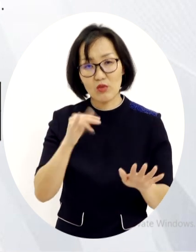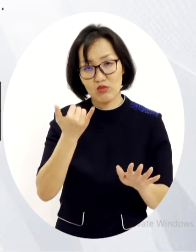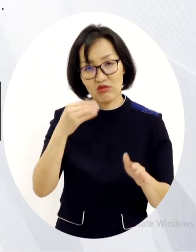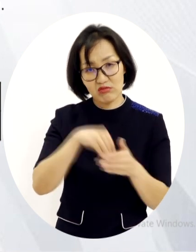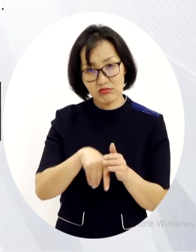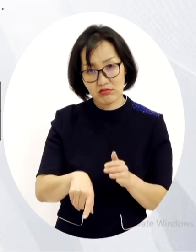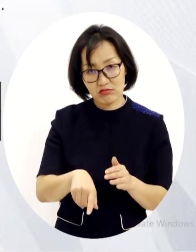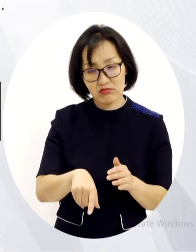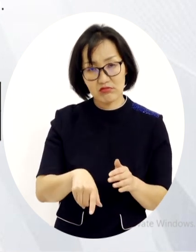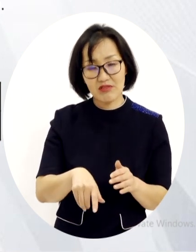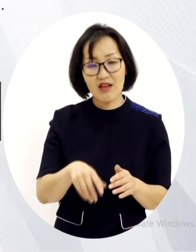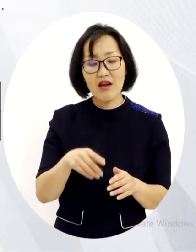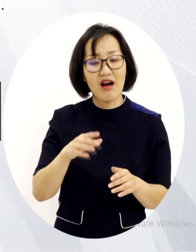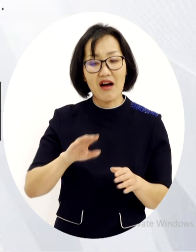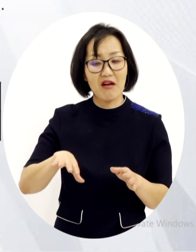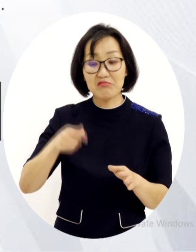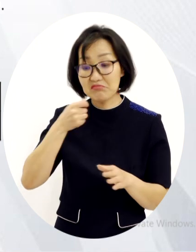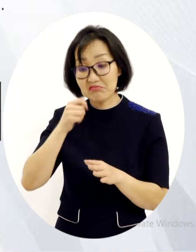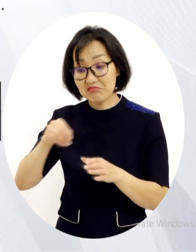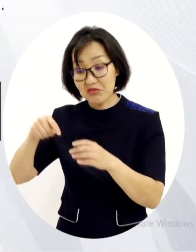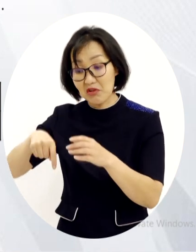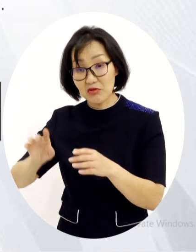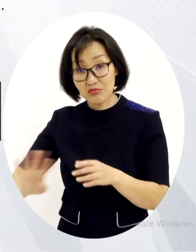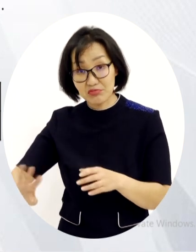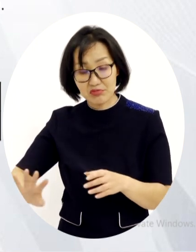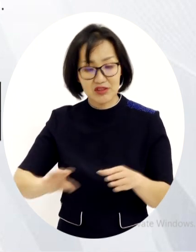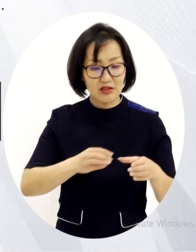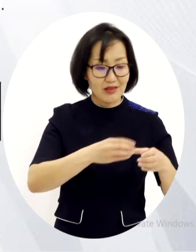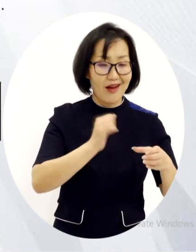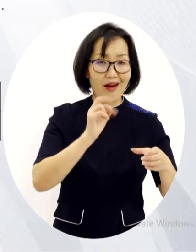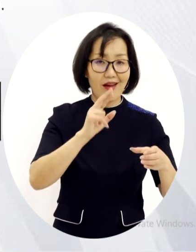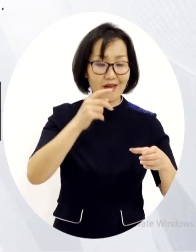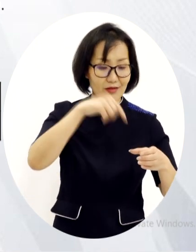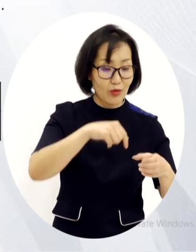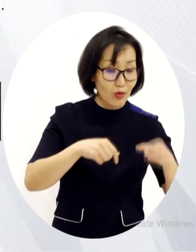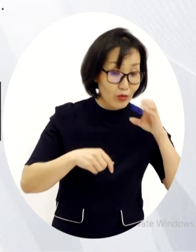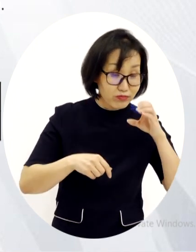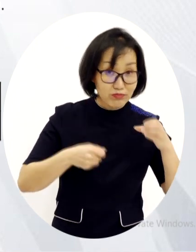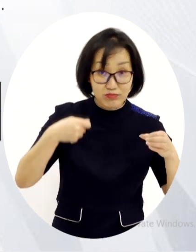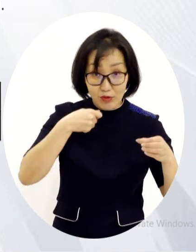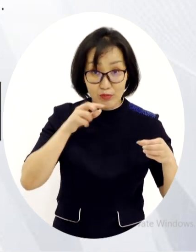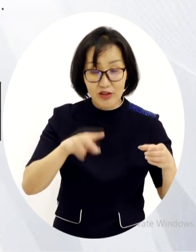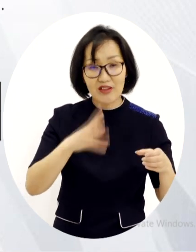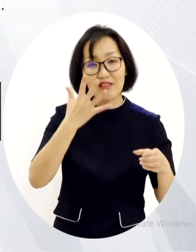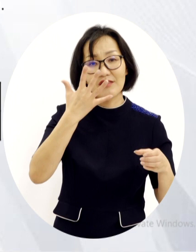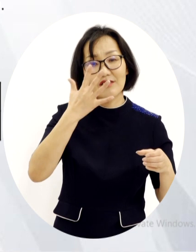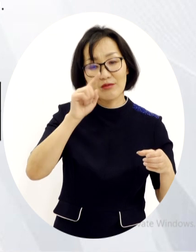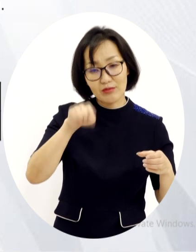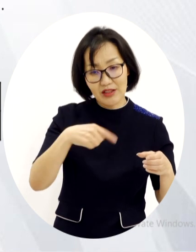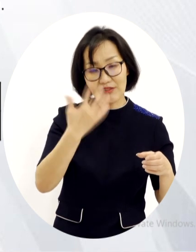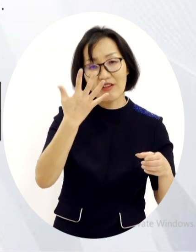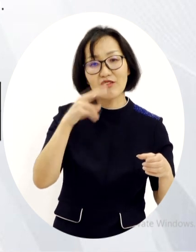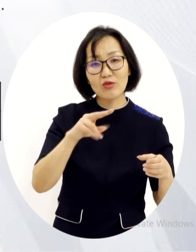орно. Харин шилэн аяганд хийж угаавал тэг бүхэл 10.5 литр ус орох